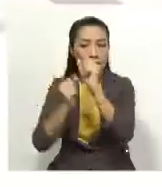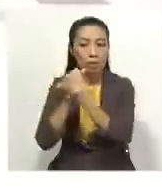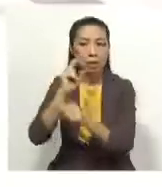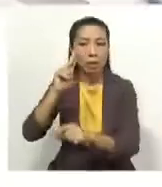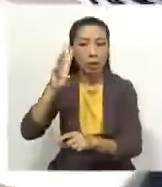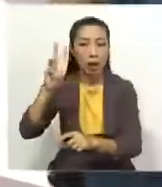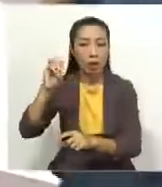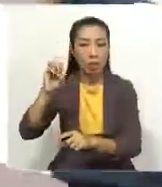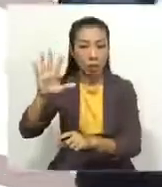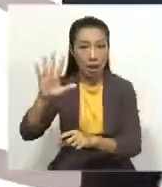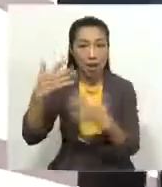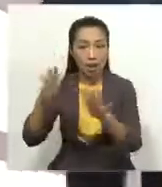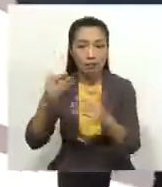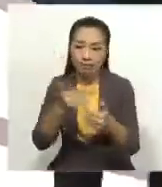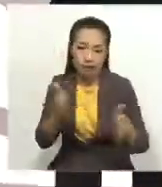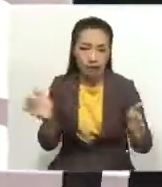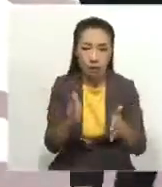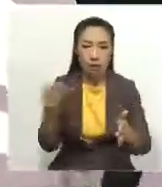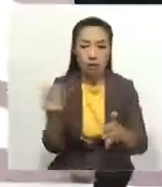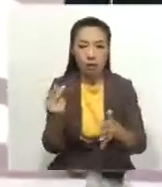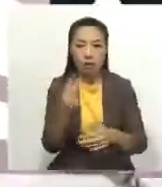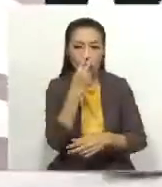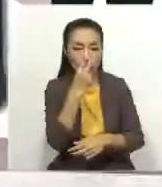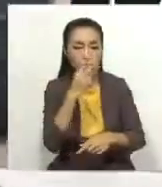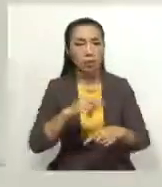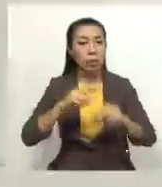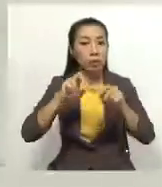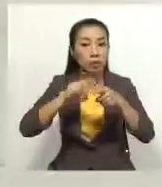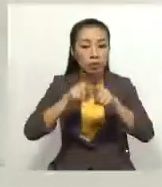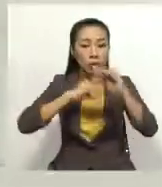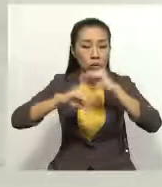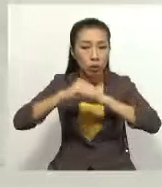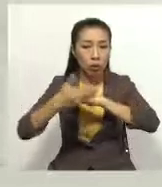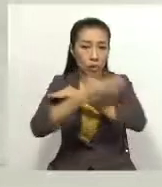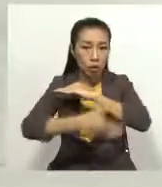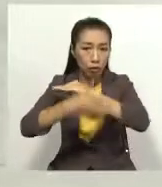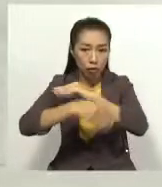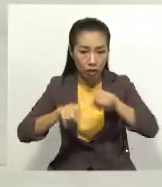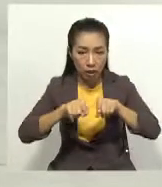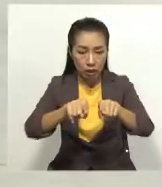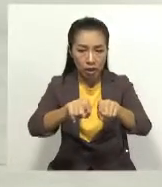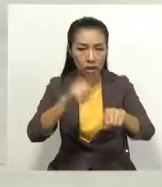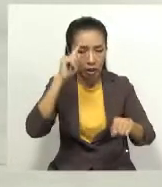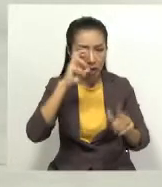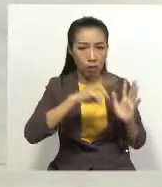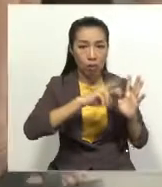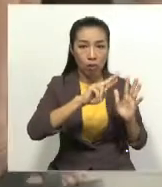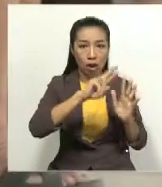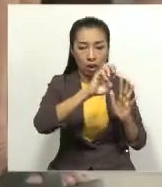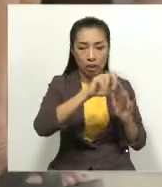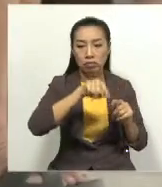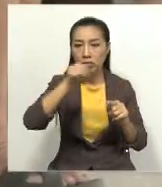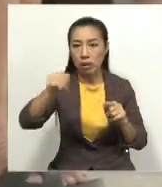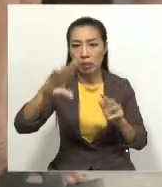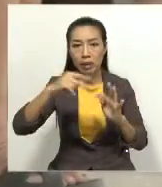2565พร้อมขอให้เร่งรัดศึกษาโครงการรถไฟทางคู่วารินชำราบช่องเม็กจังหวัดอุบลราชธานีและเร่ง